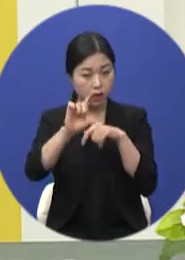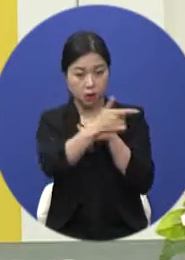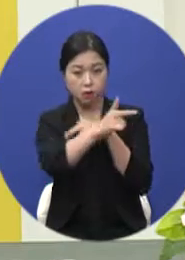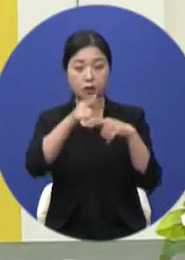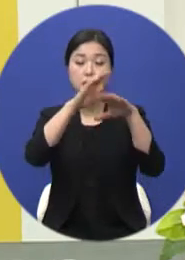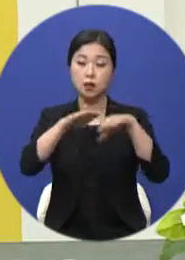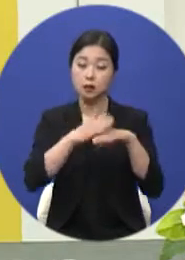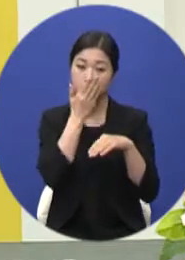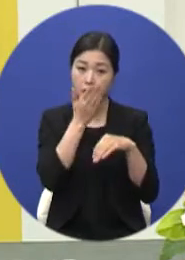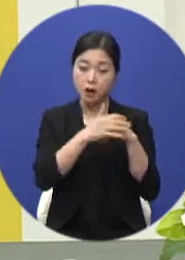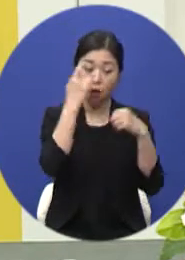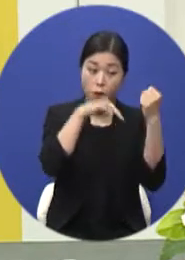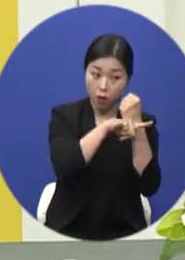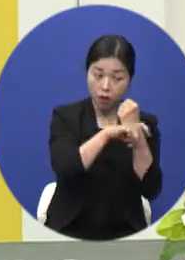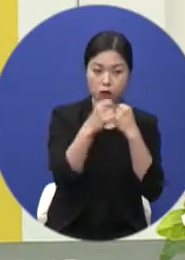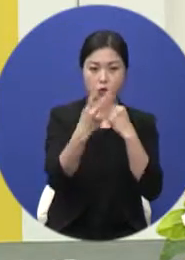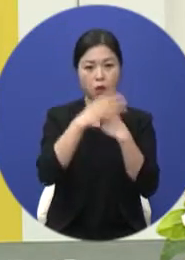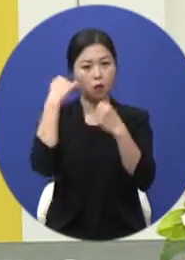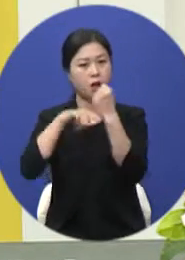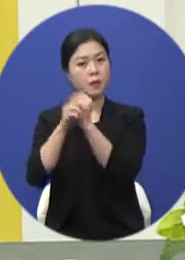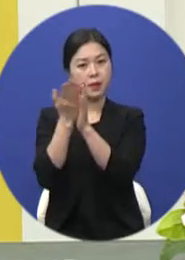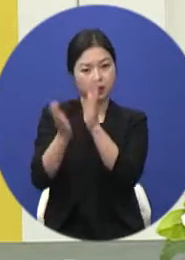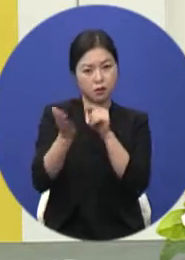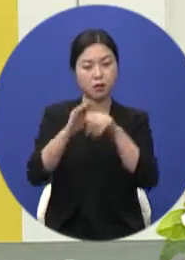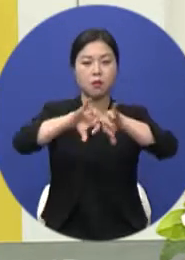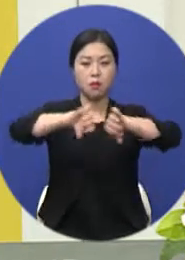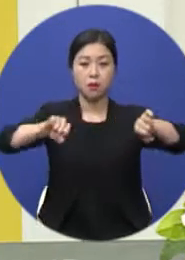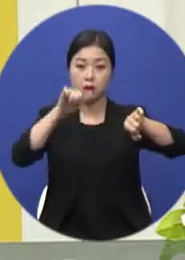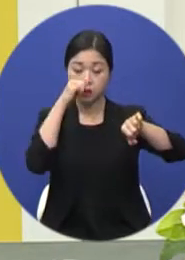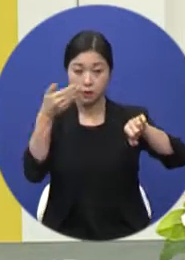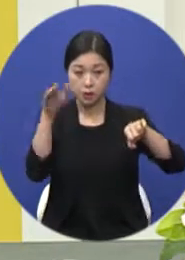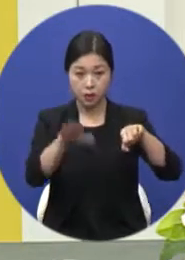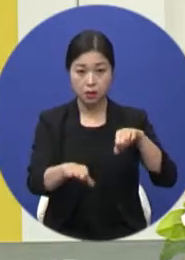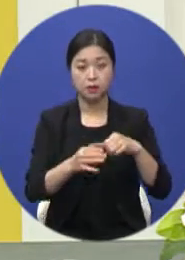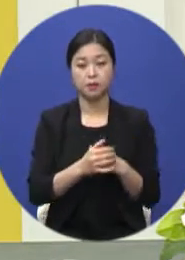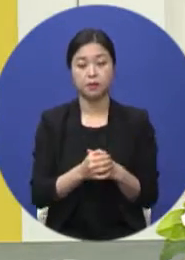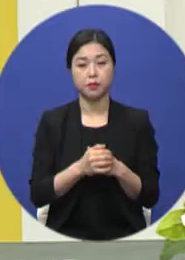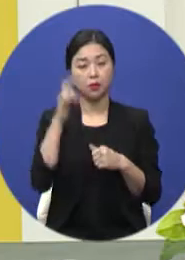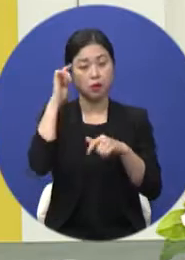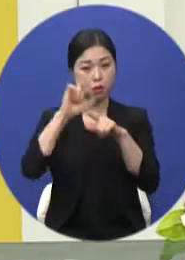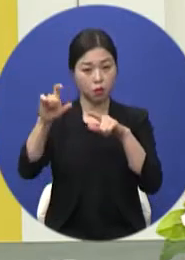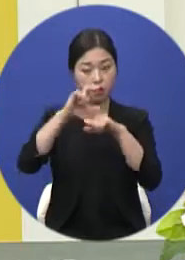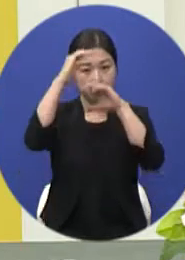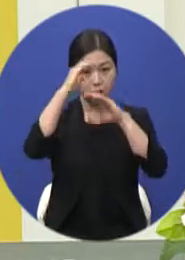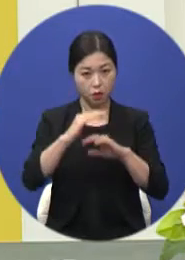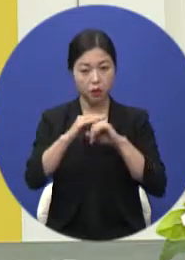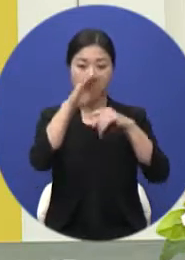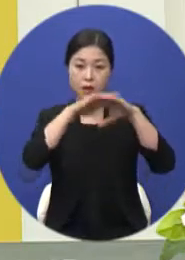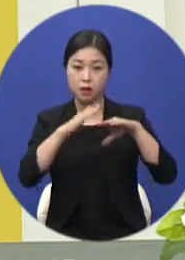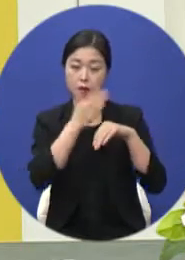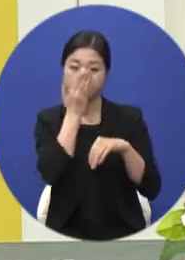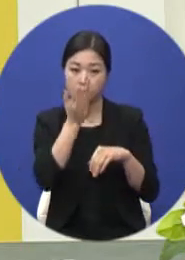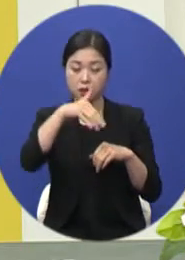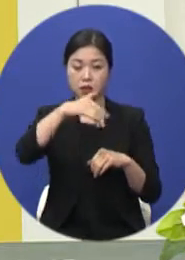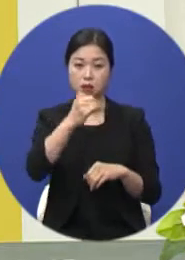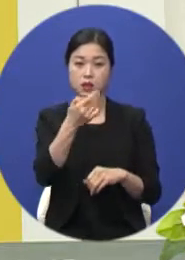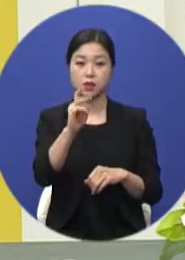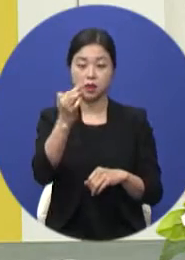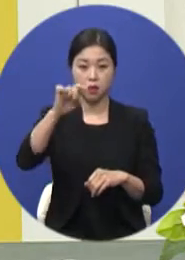이제 과학적인 것과 비과학적인 걸 이제 구분을 해야 되겠지만 그럼 우리 고민거리를 해결해드리는 최청의 상담